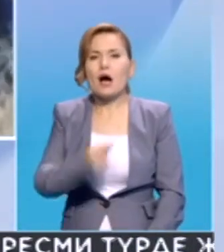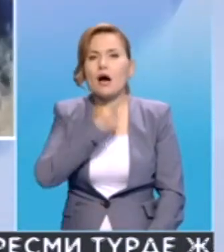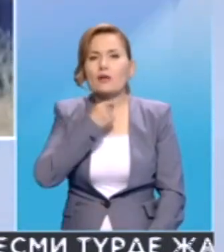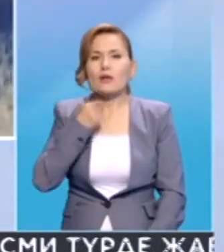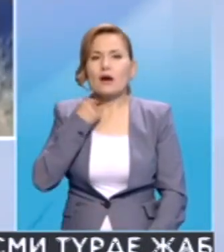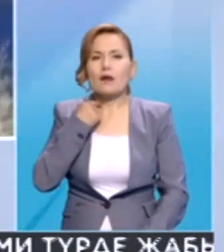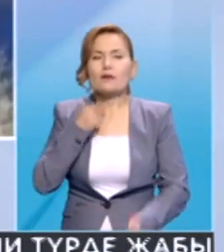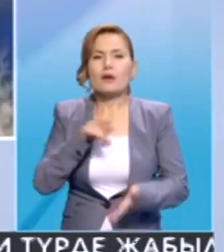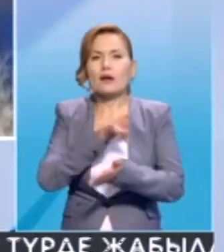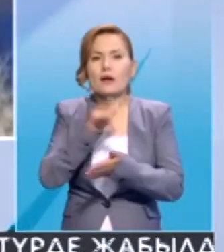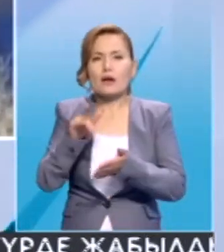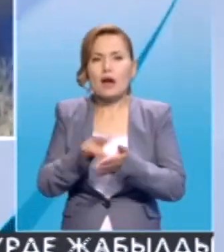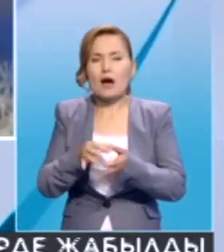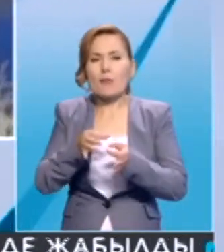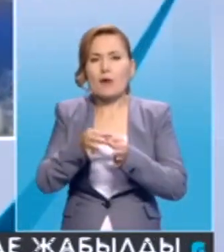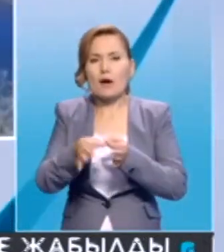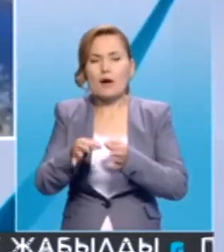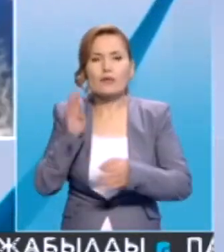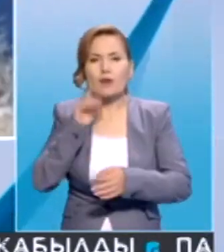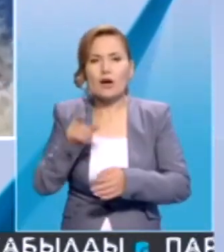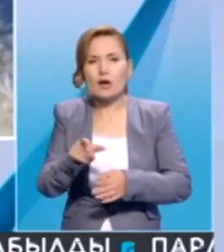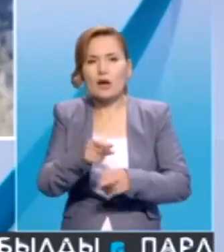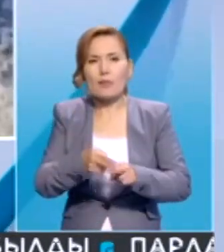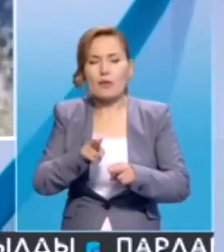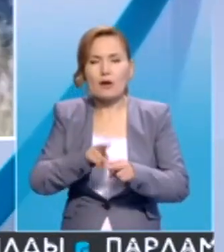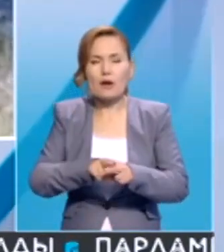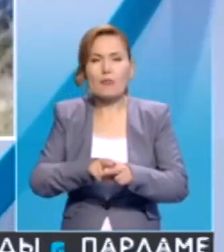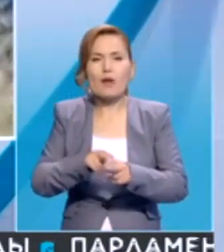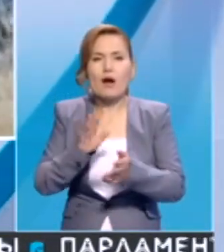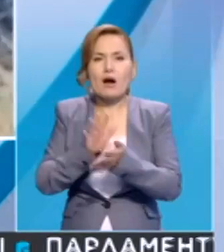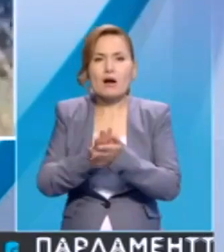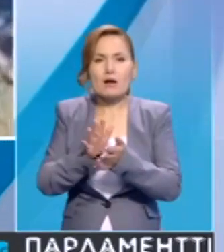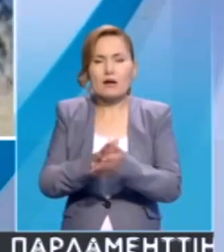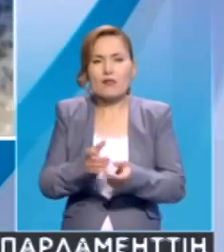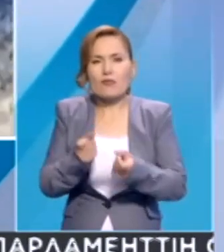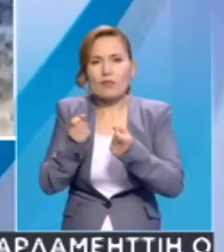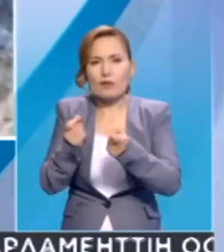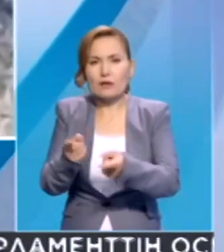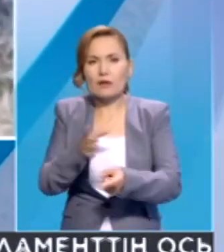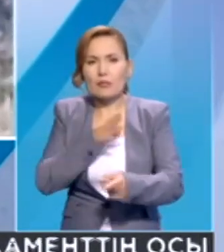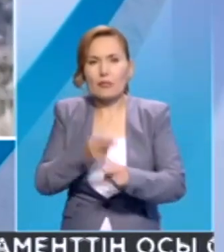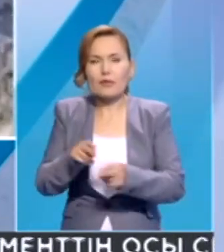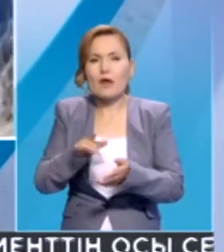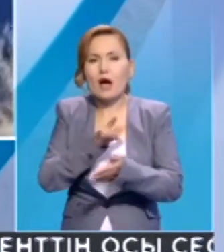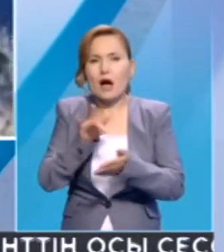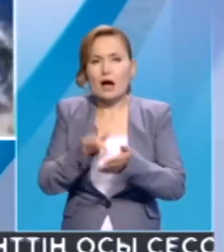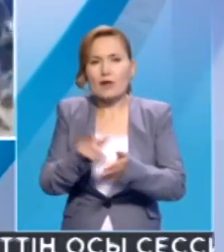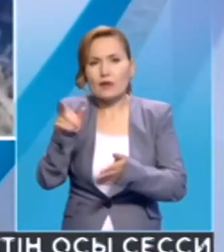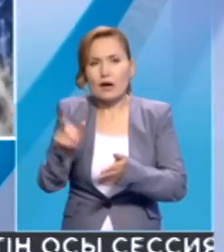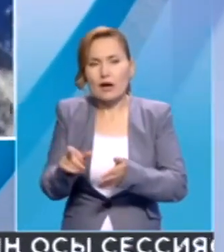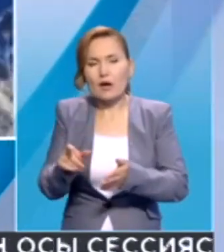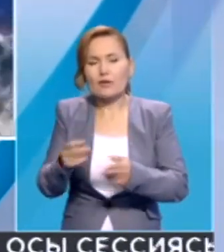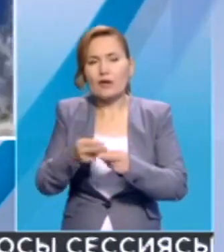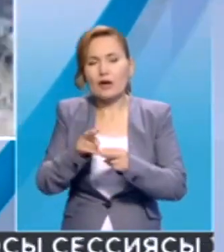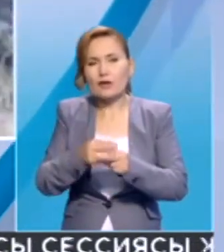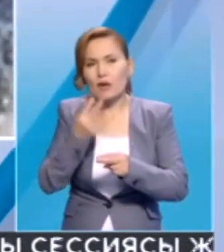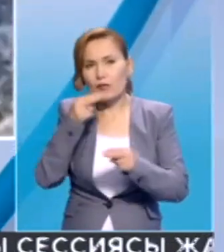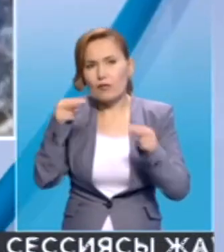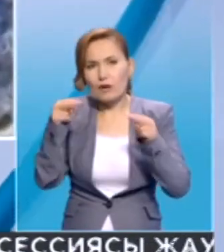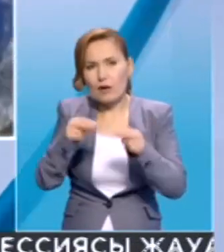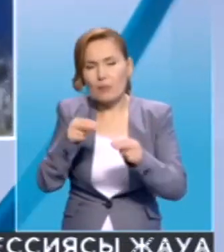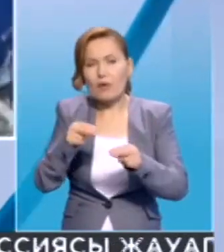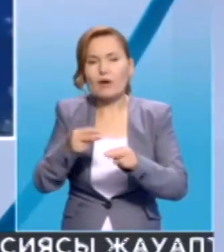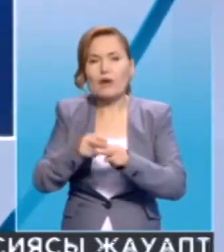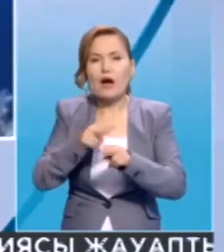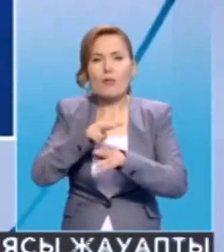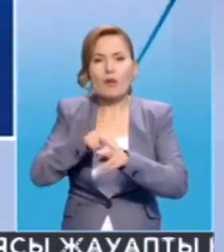Талдықорған маңындағы Қаратал өзенінің жағасына көп мөлшерде белгісіз сұйықтық төгілген. Қала тұрғынының хабарламасынан кейін оқиға орнына экология